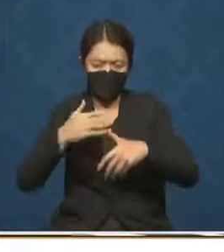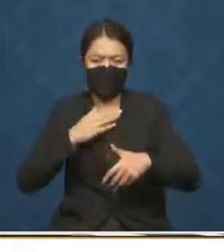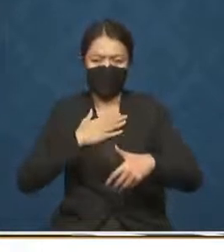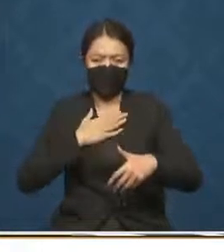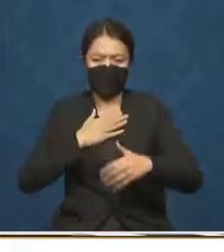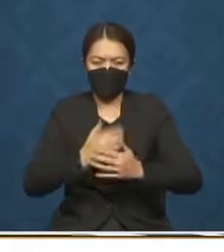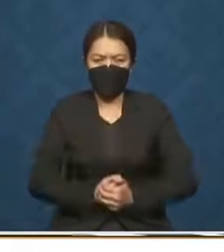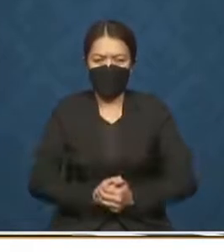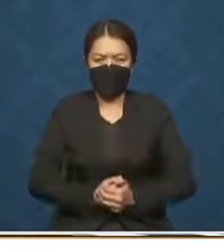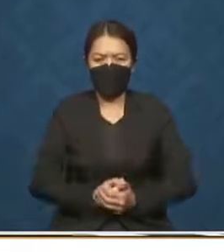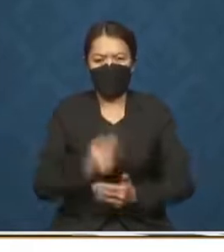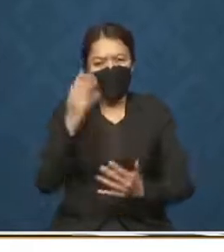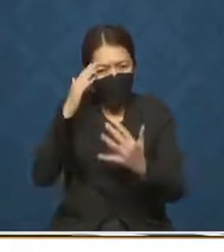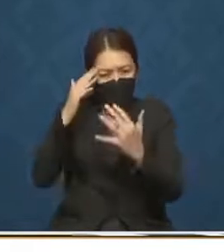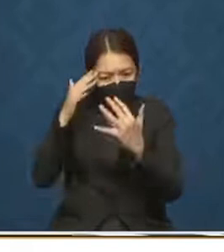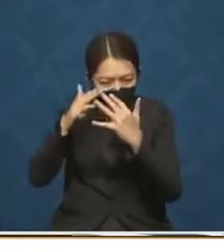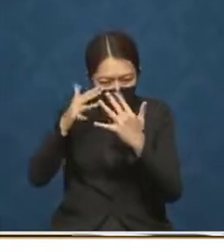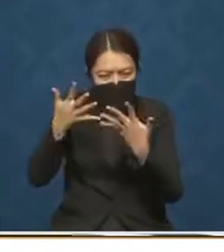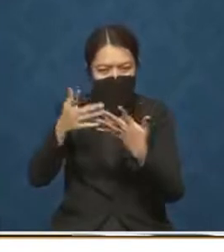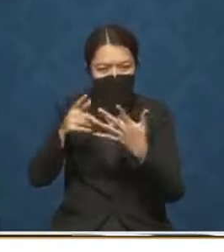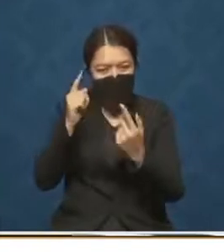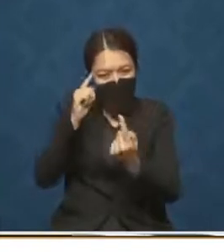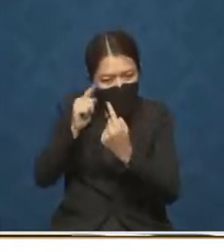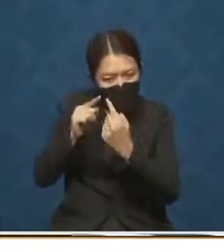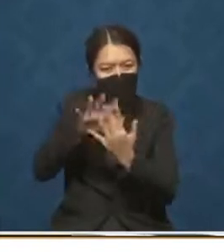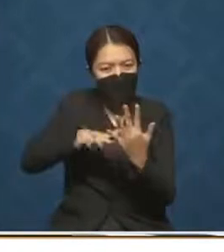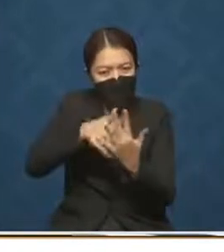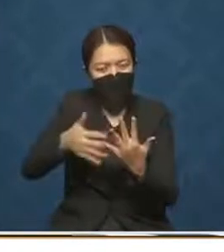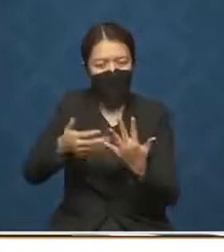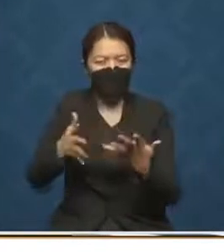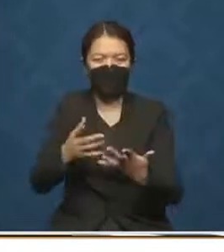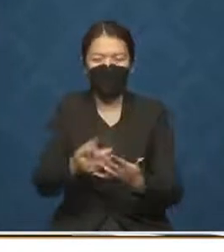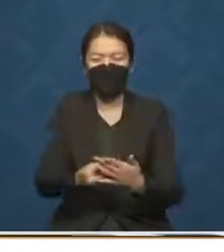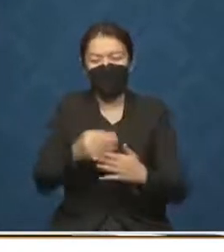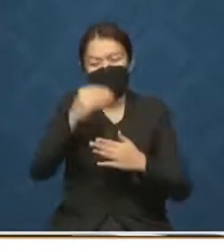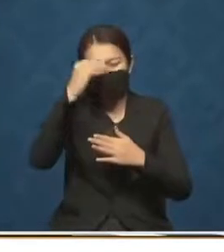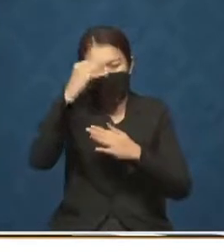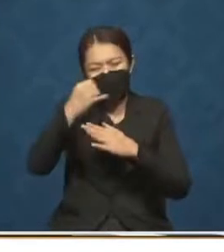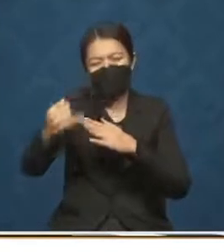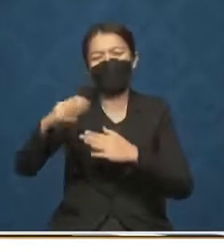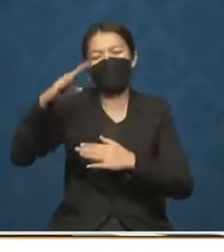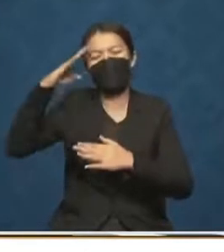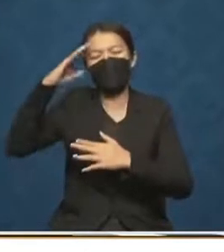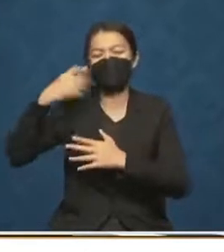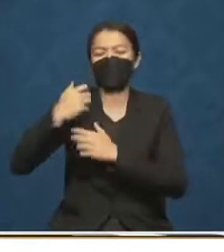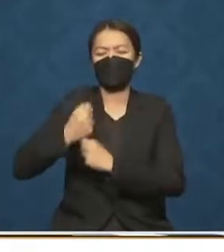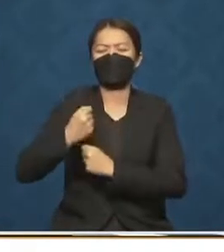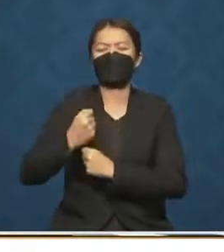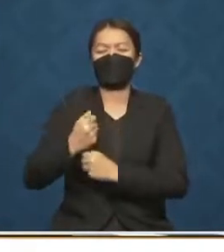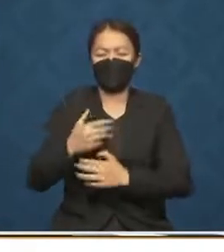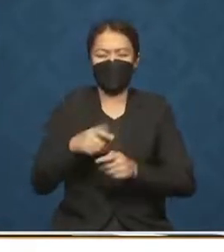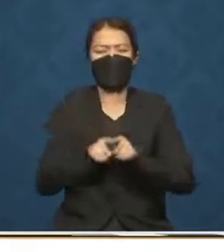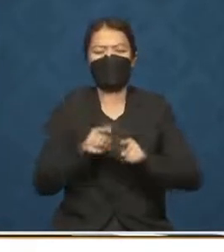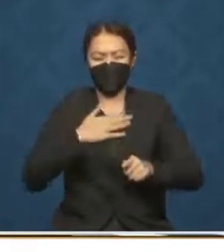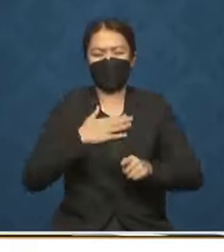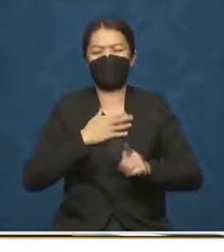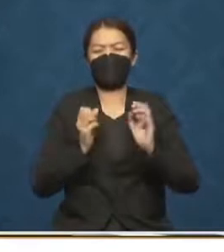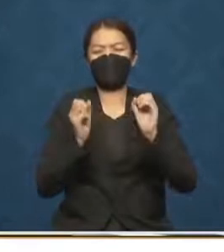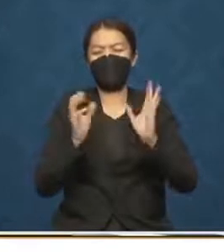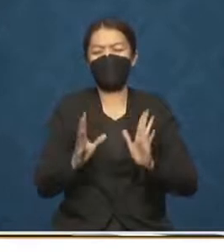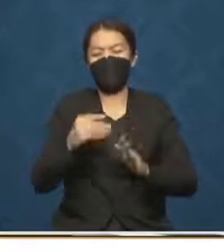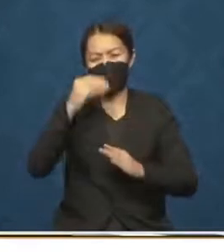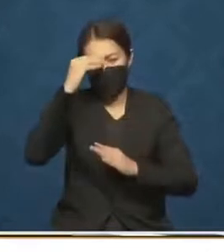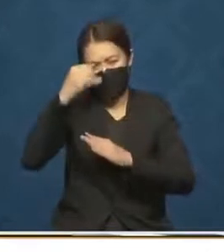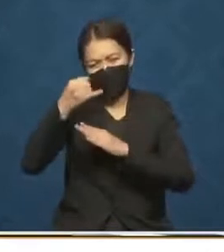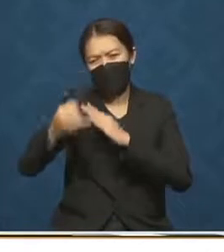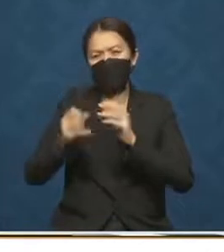ท่านไม่มีวิสัยท้าผมบอกแลววทานจบมาทางหนาตหารโยตรงเหืผมนี่ผมเป็คลว ganzenบ